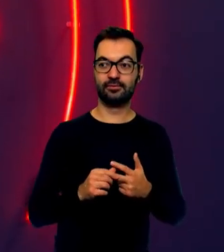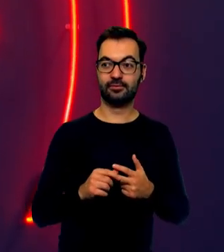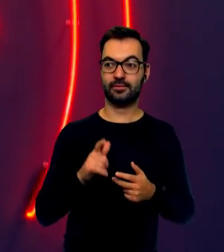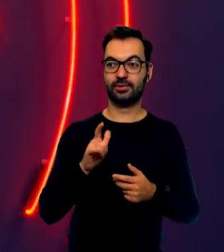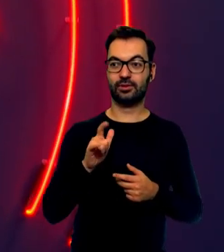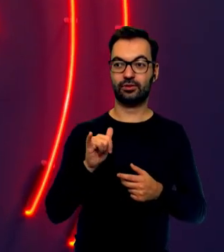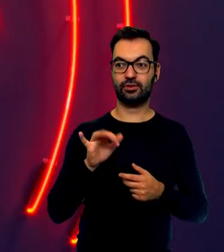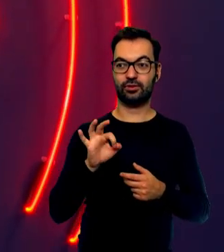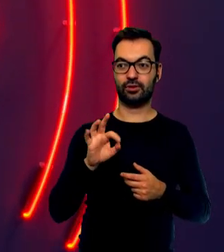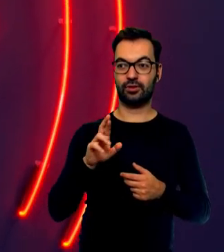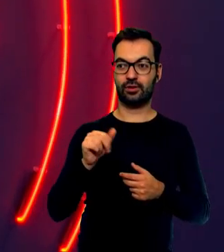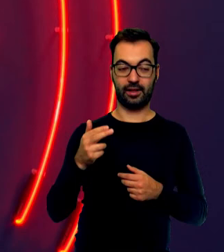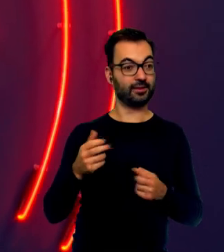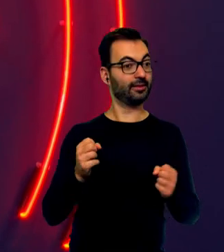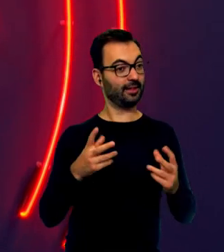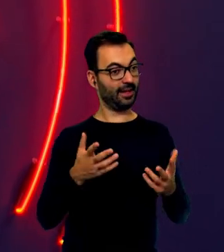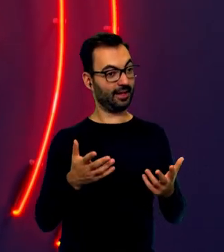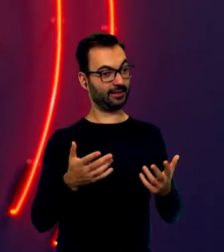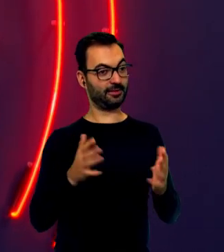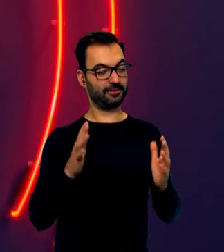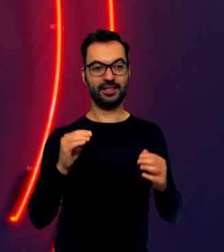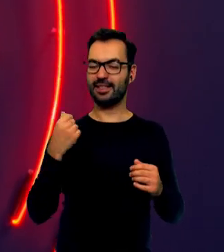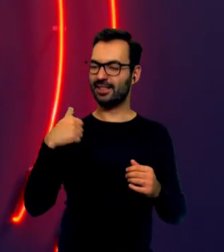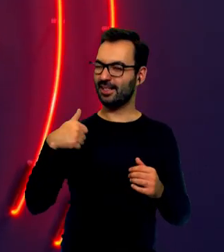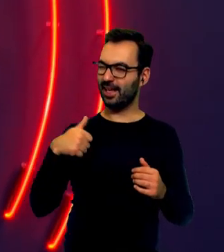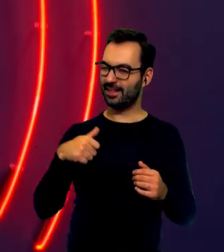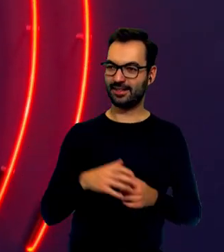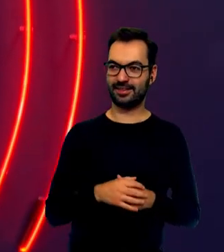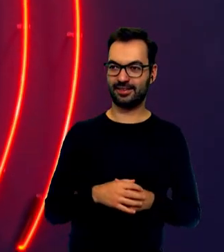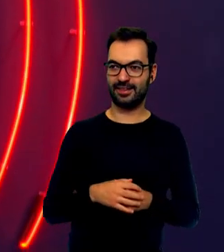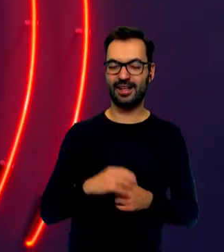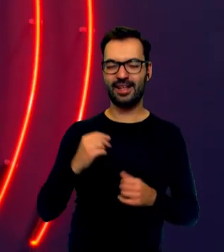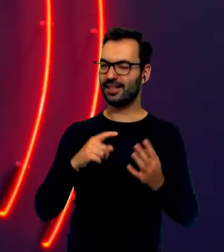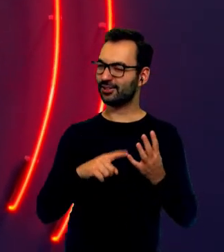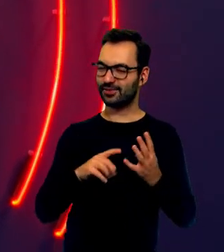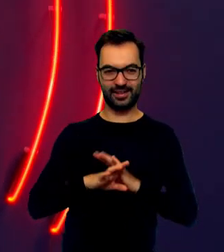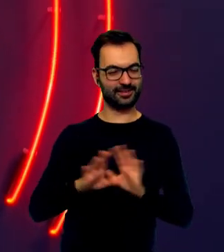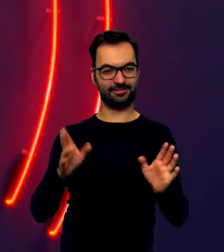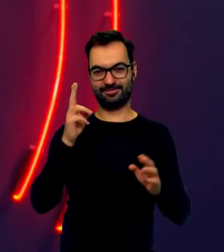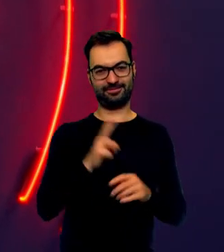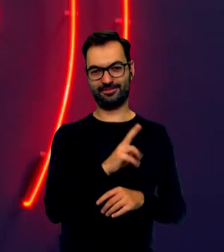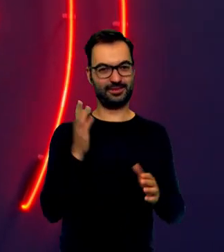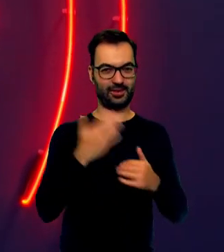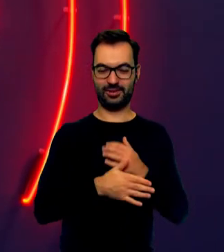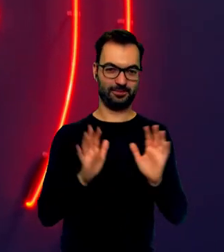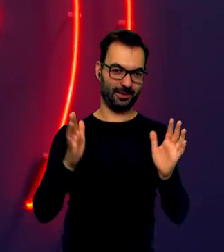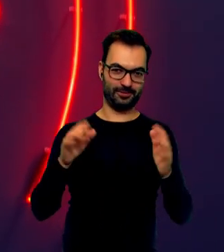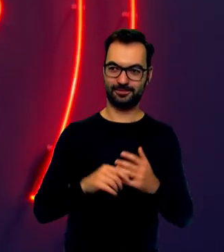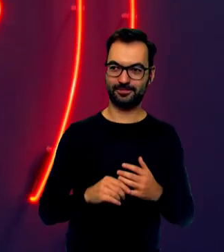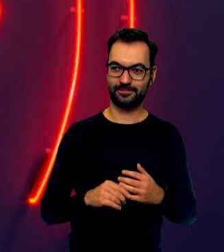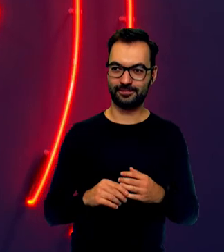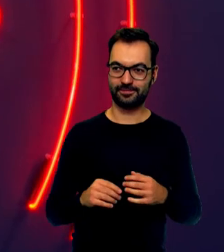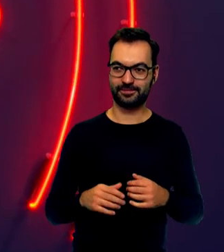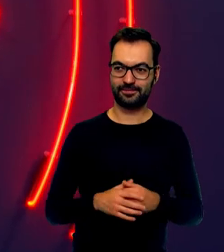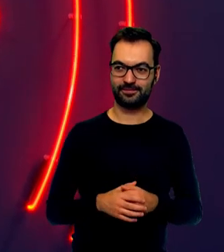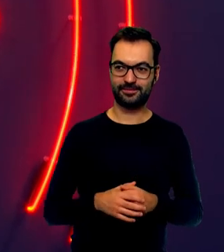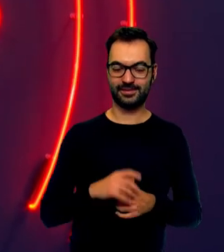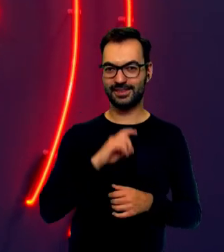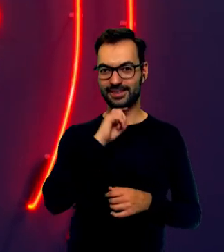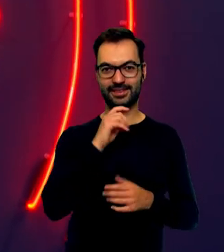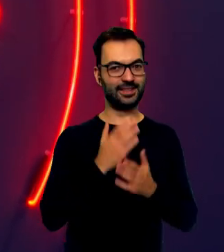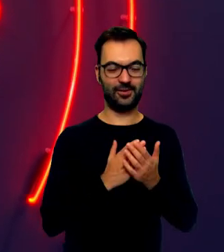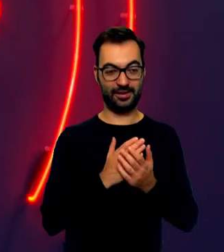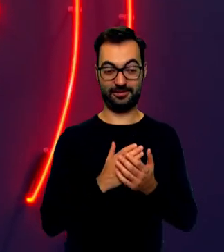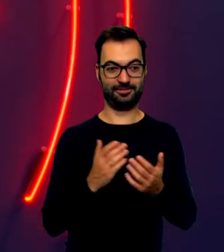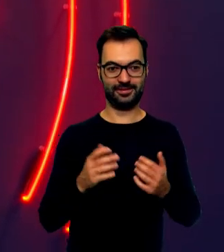Może Cioran na przykład. Tak. Jeszcze, tak. I jeszcze jest jedno nazwisko. Jak jeszcze wymienisz to nazwisko, to już po prostu nie uwierzę chyba.